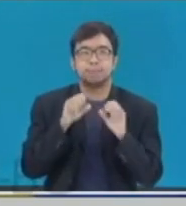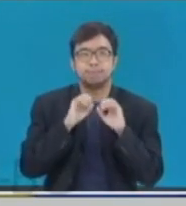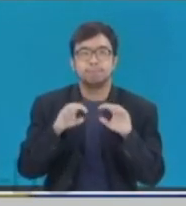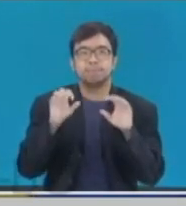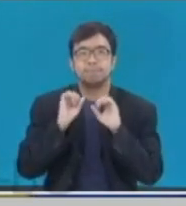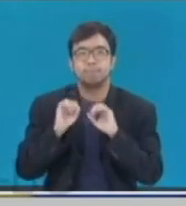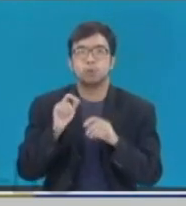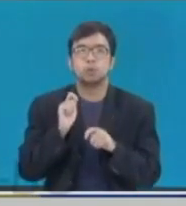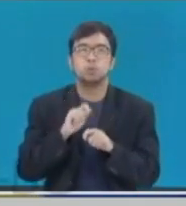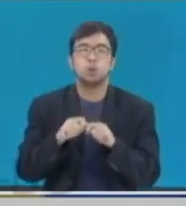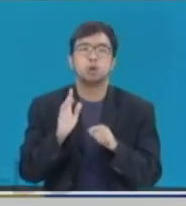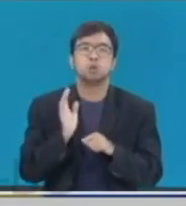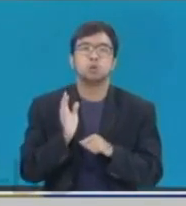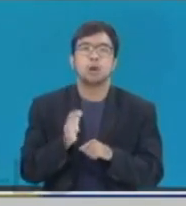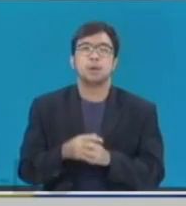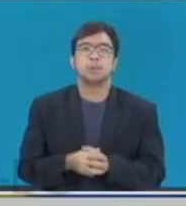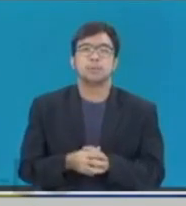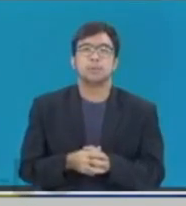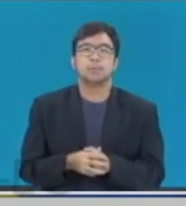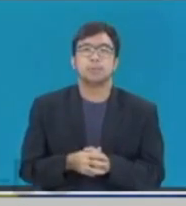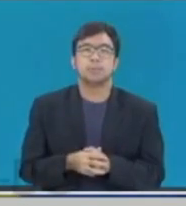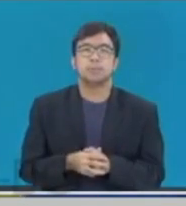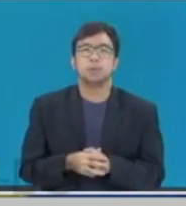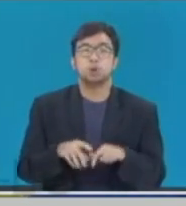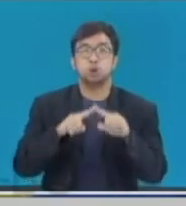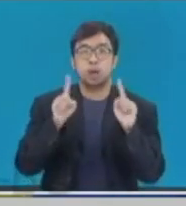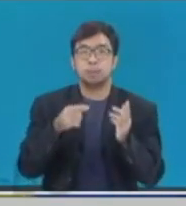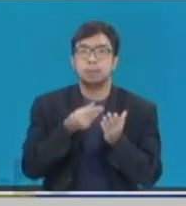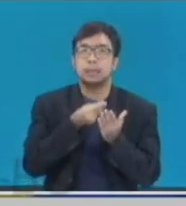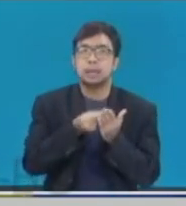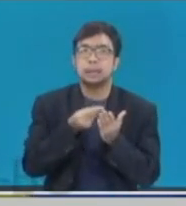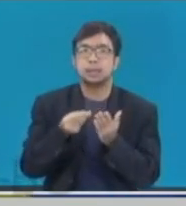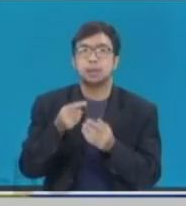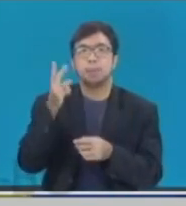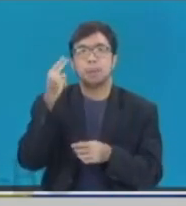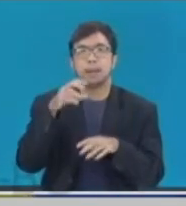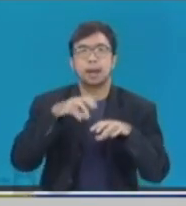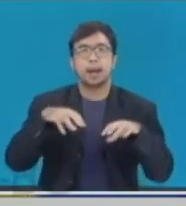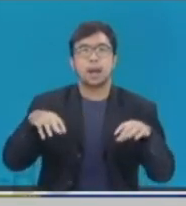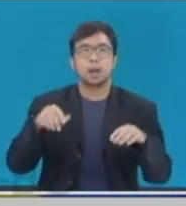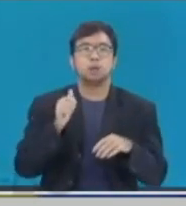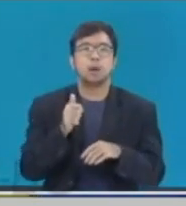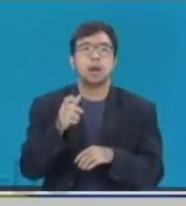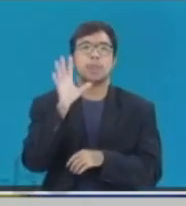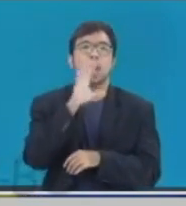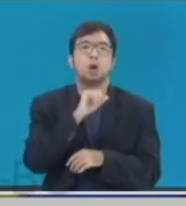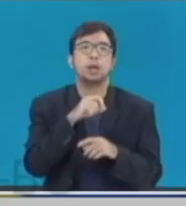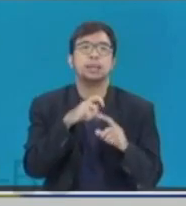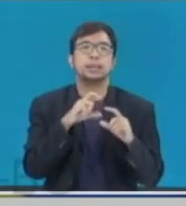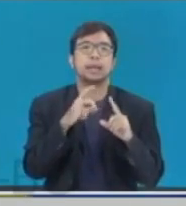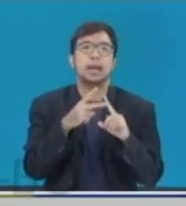diterbitkan kepada para pemerintah daerah. Nah, itu untuk terus memonitor CHSE di lapangan,